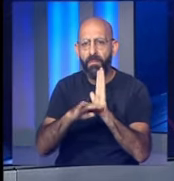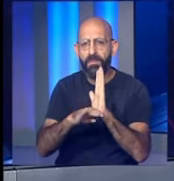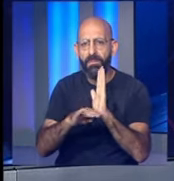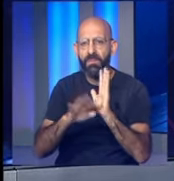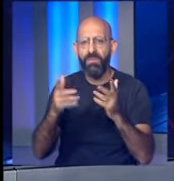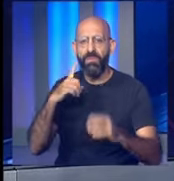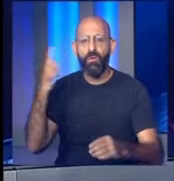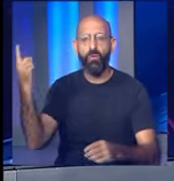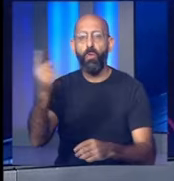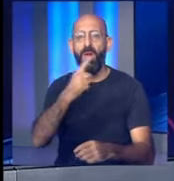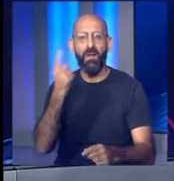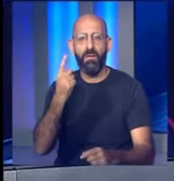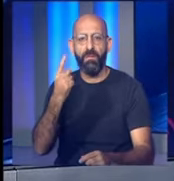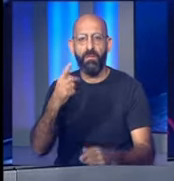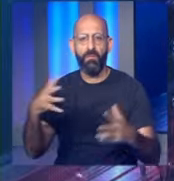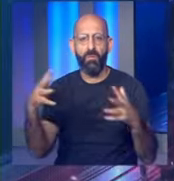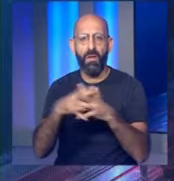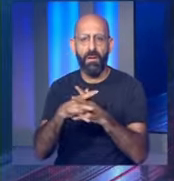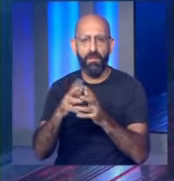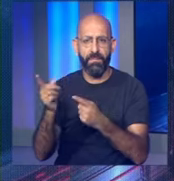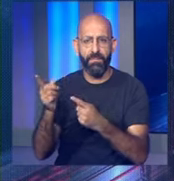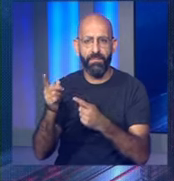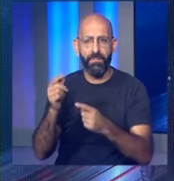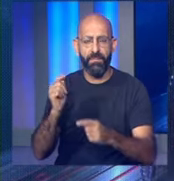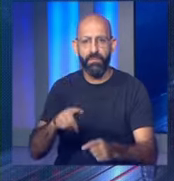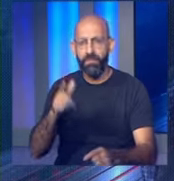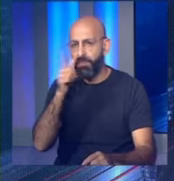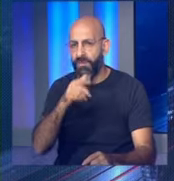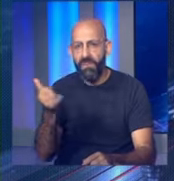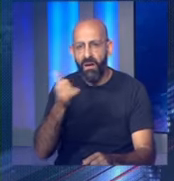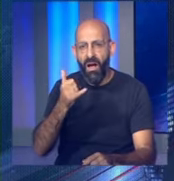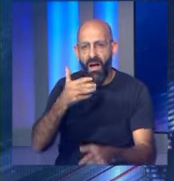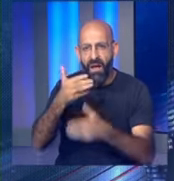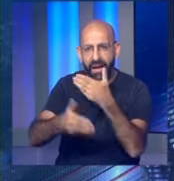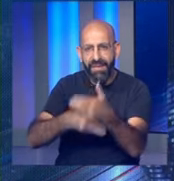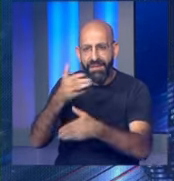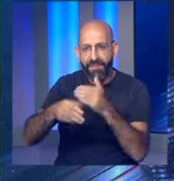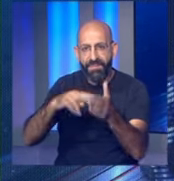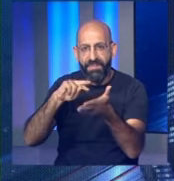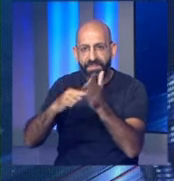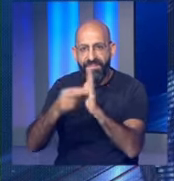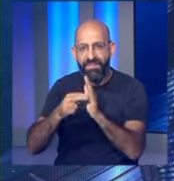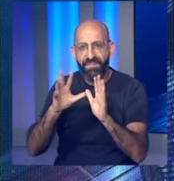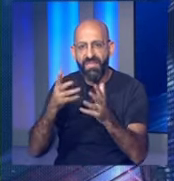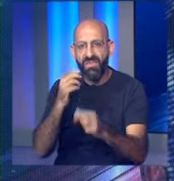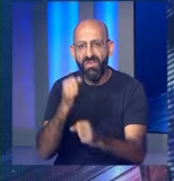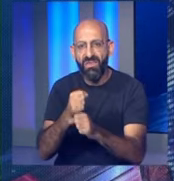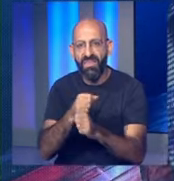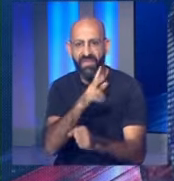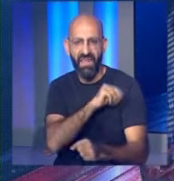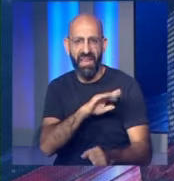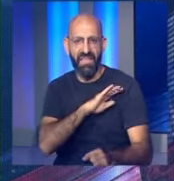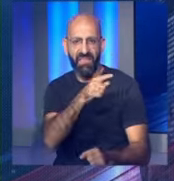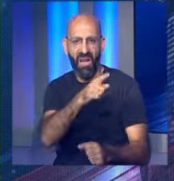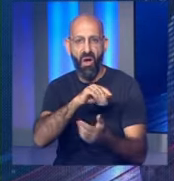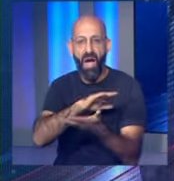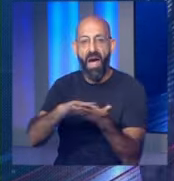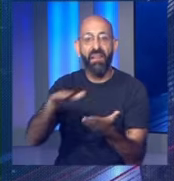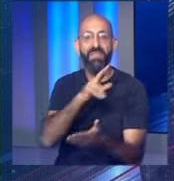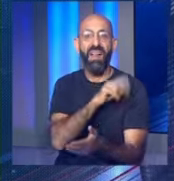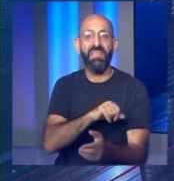الهولندي ديك شوف، جرى خلاله مناقشة أبرز القضايا الإقليمية والدولية ذات الاهتمام المشترك، لسيما